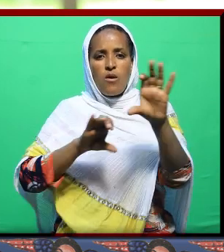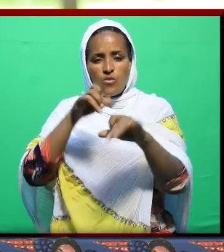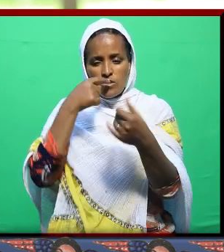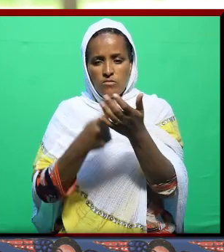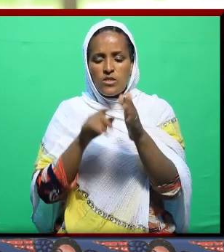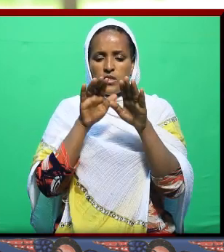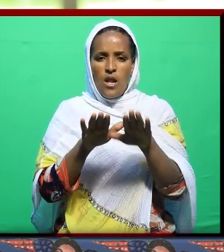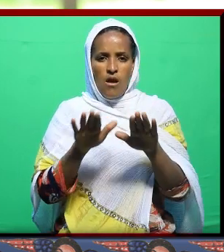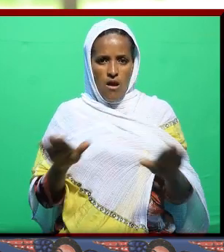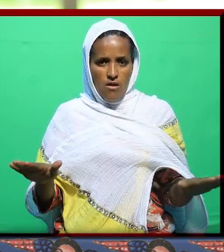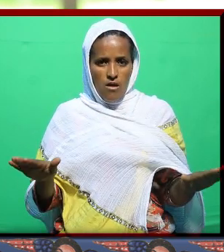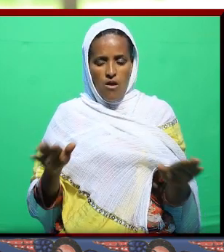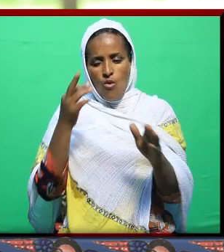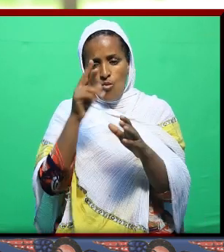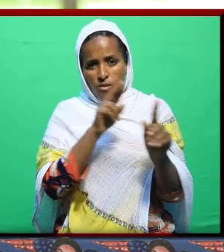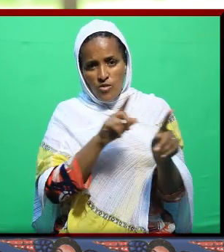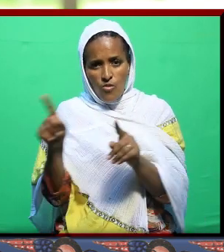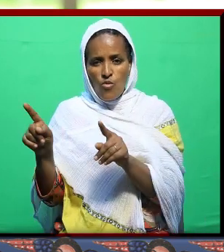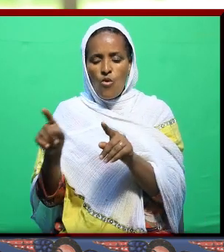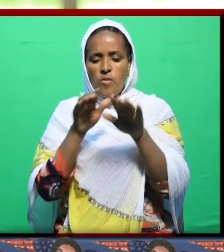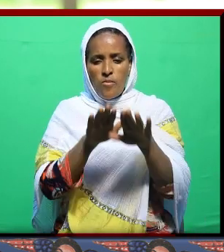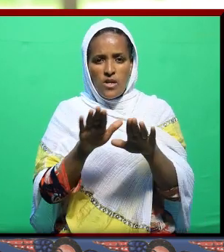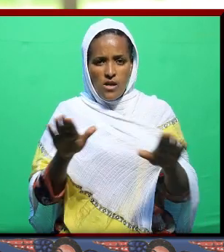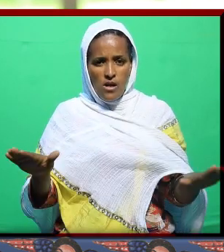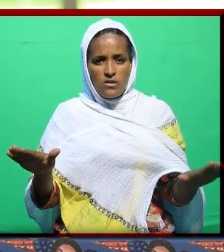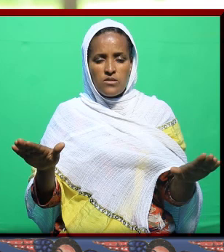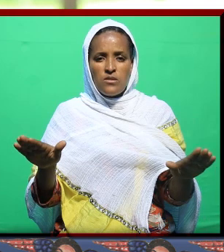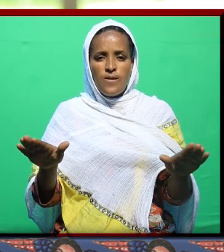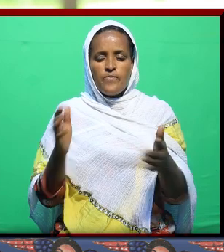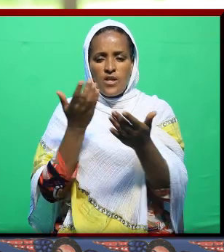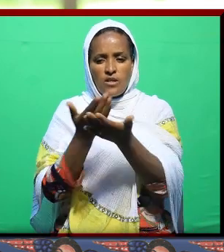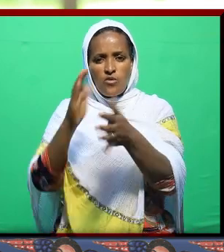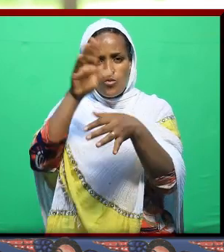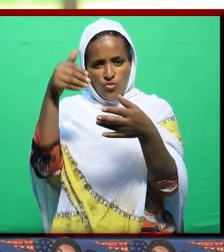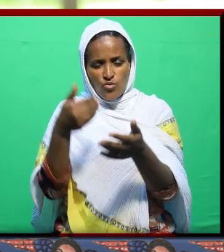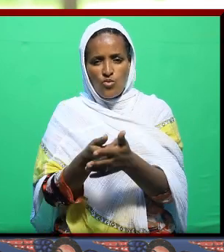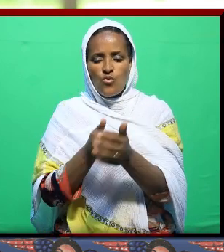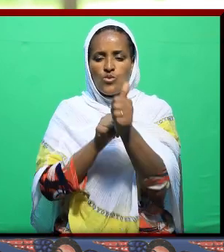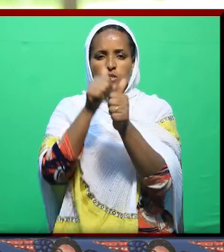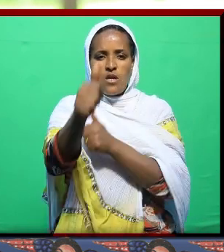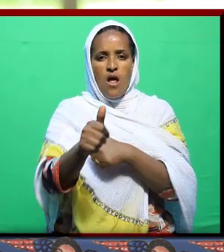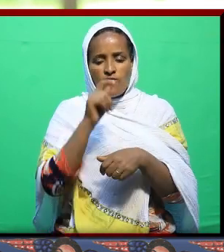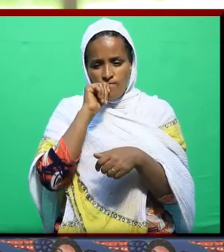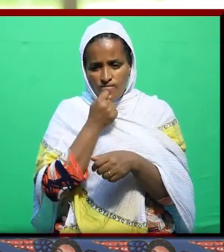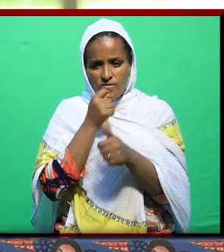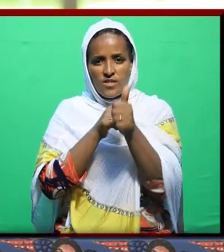ይችላል? ሲረጋጋ ወይም ደግሞ በመረጋጋት ነገሮችን